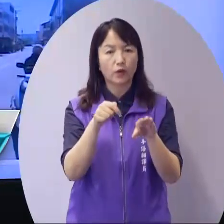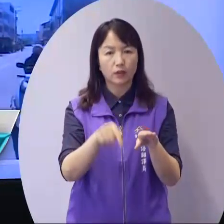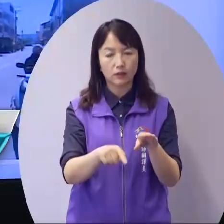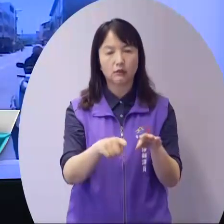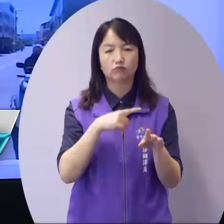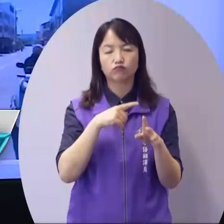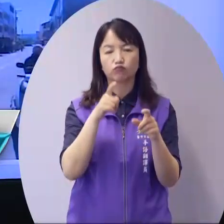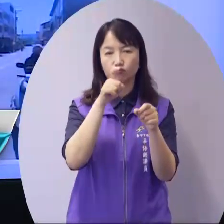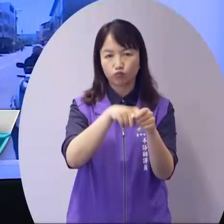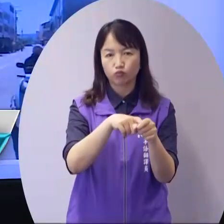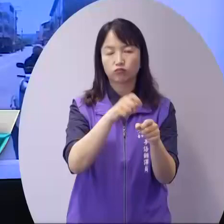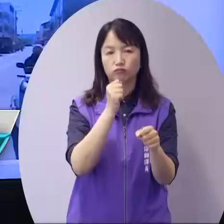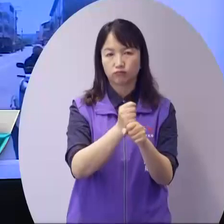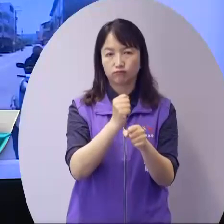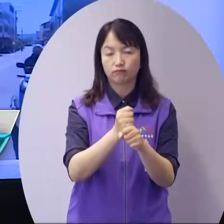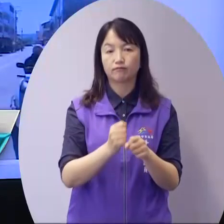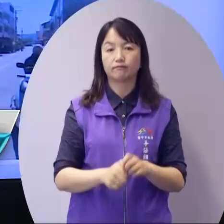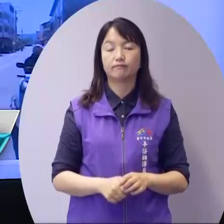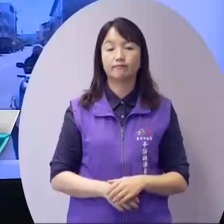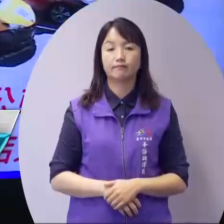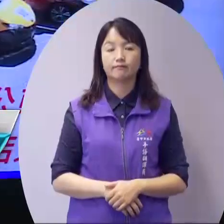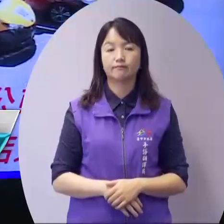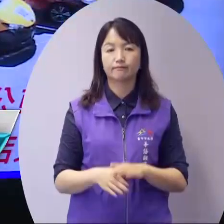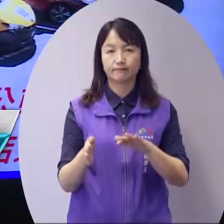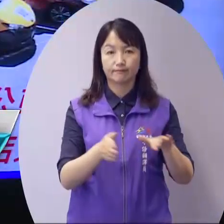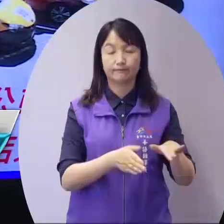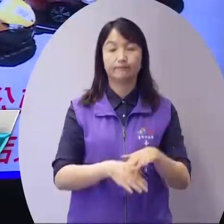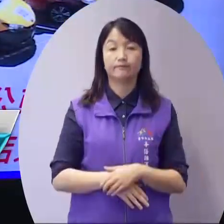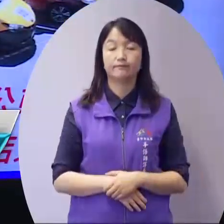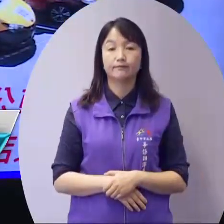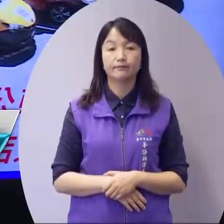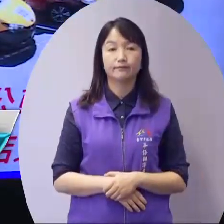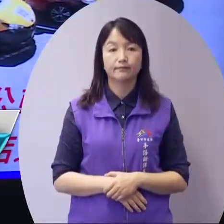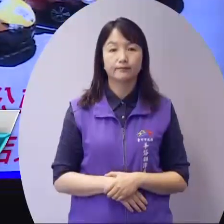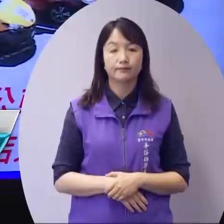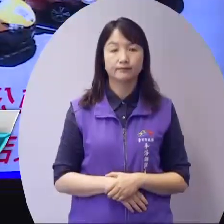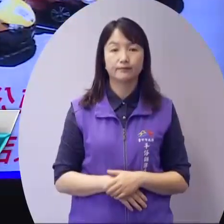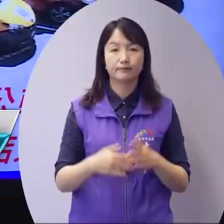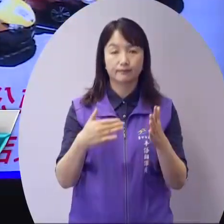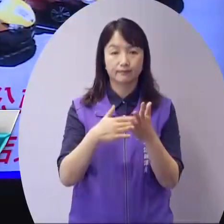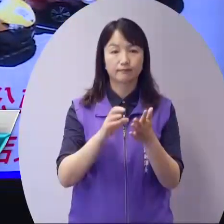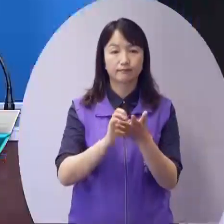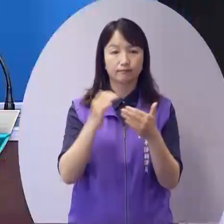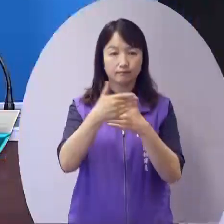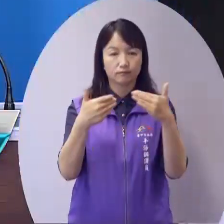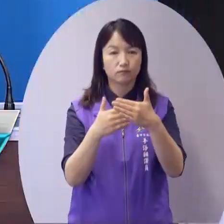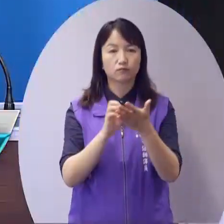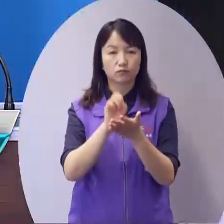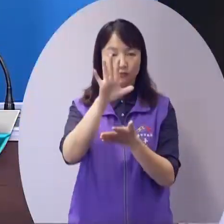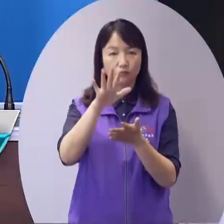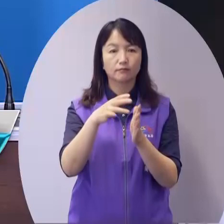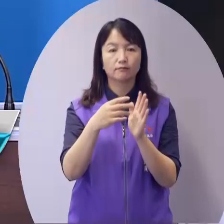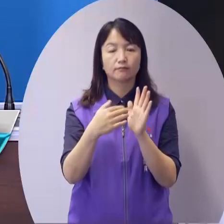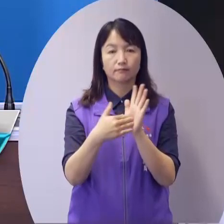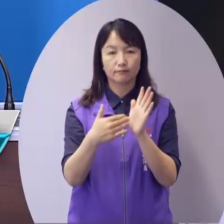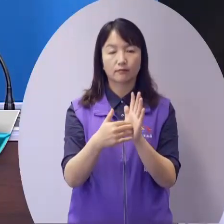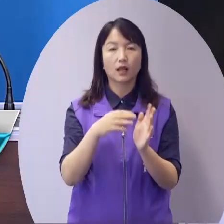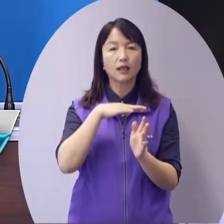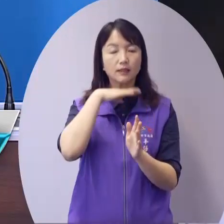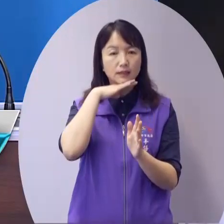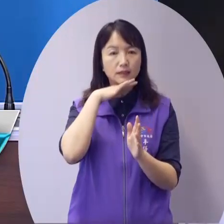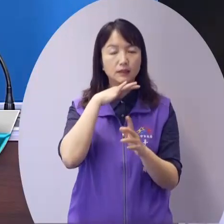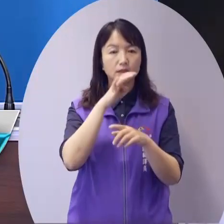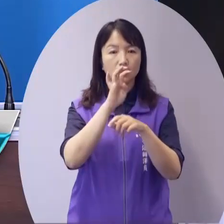我们公共运输的一个推动目的。那下一页。以上交通局针对这个部分先做个报告，那待会有